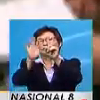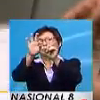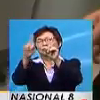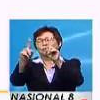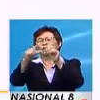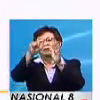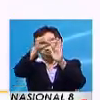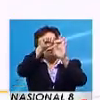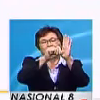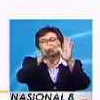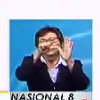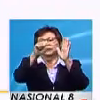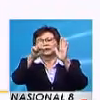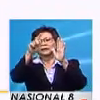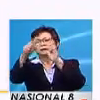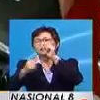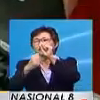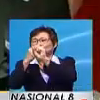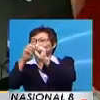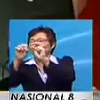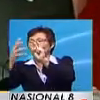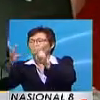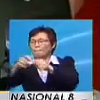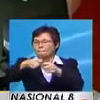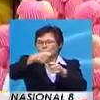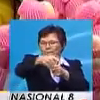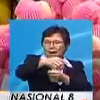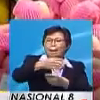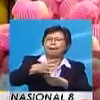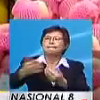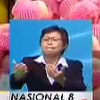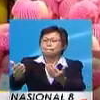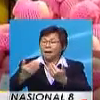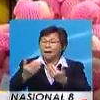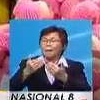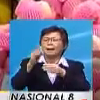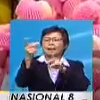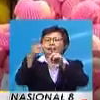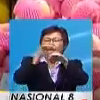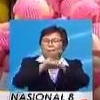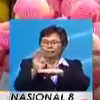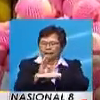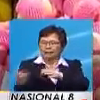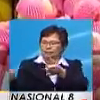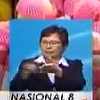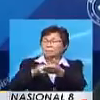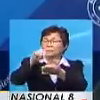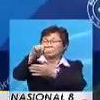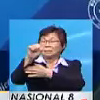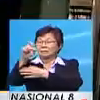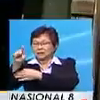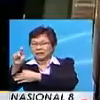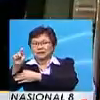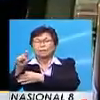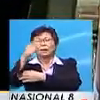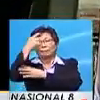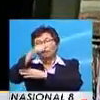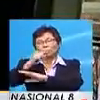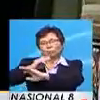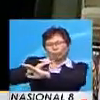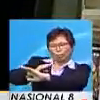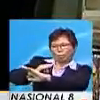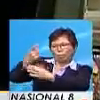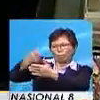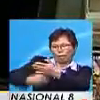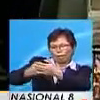GST 2014 bayaran balik khas GST kepada perniagaan yang berdaftar di bawah GST adalah bagi mengelakkan